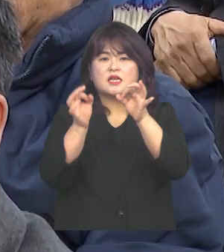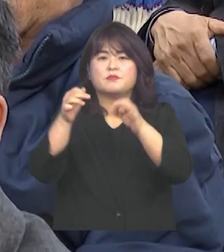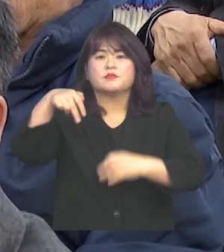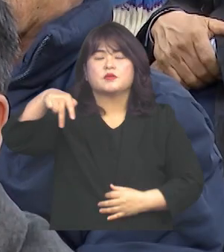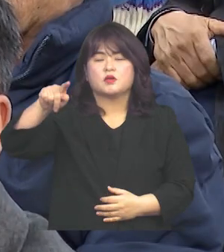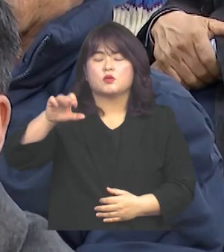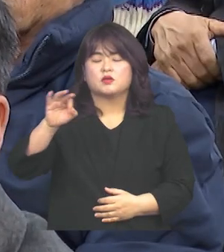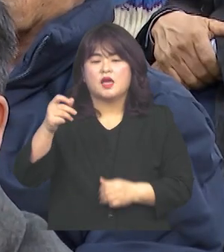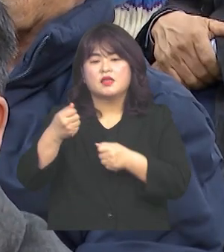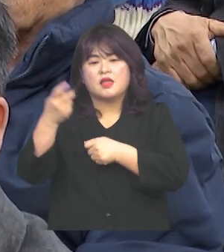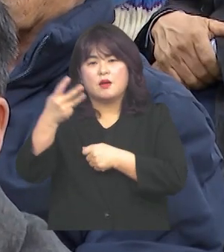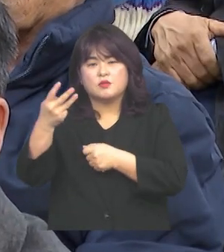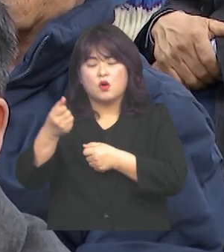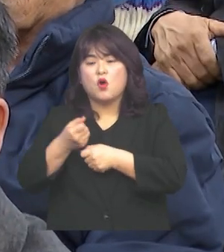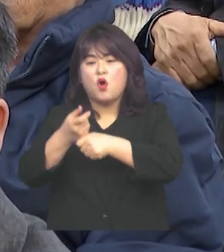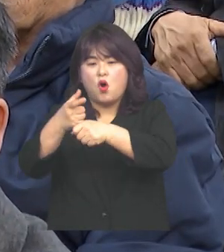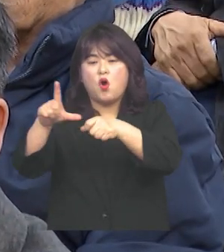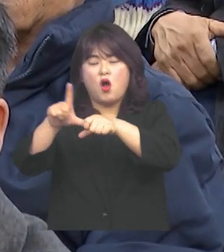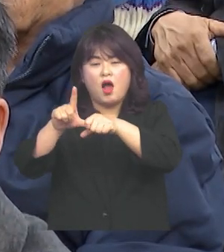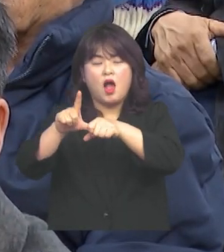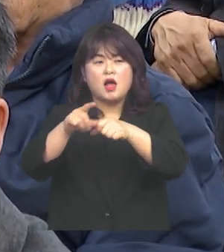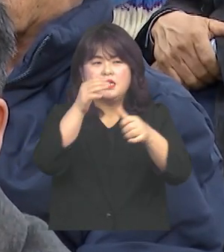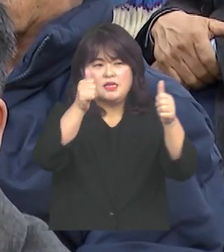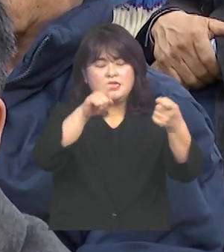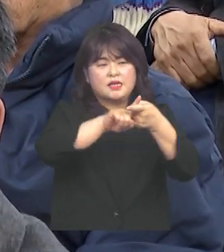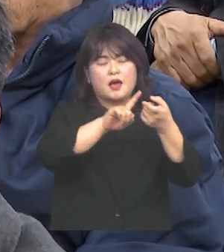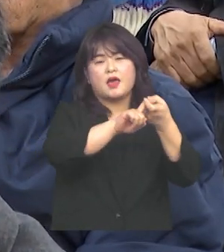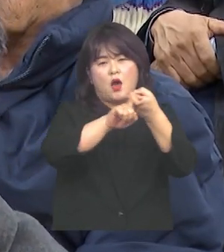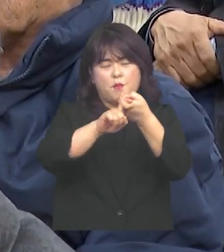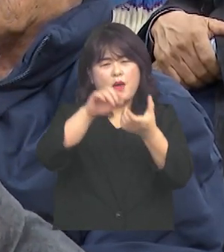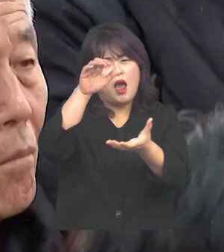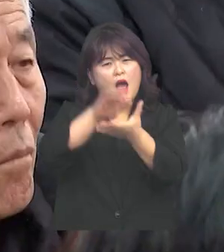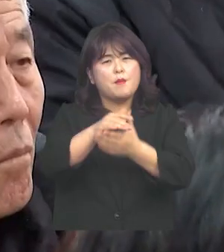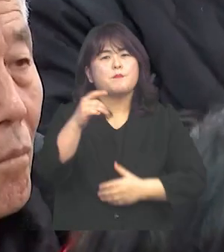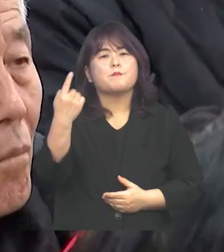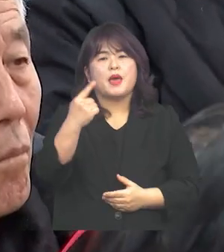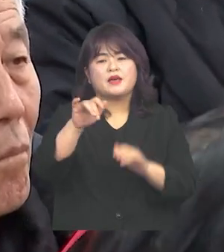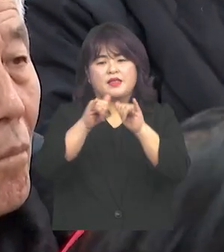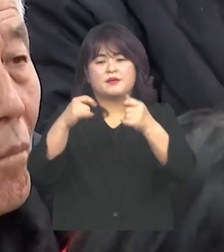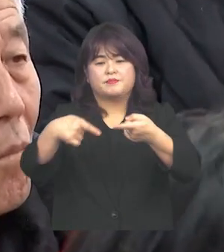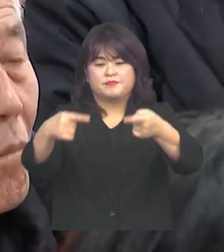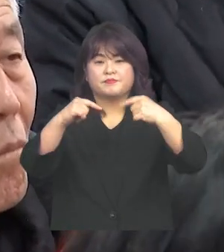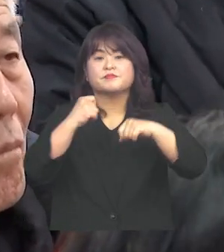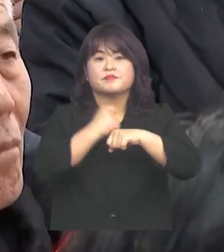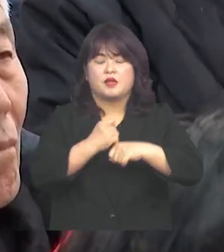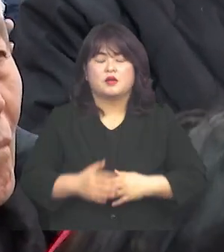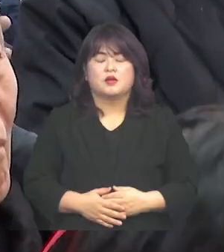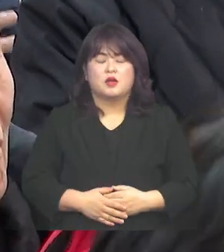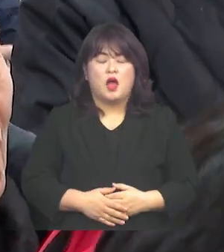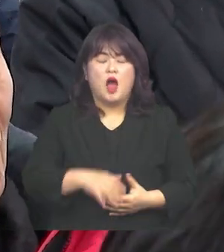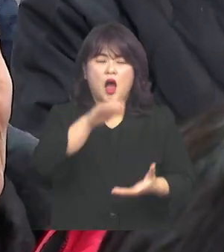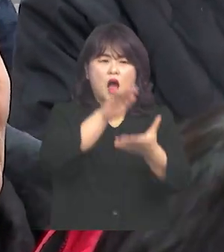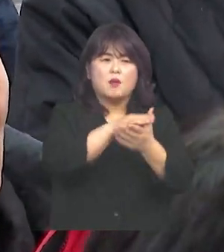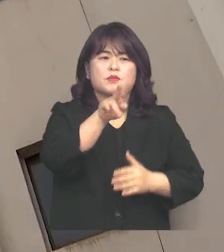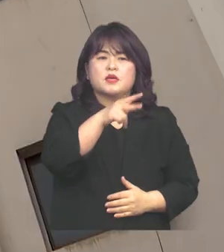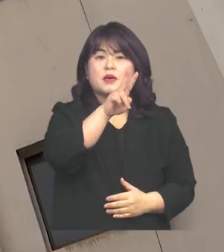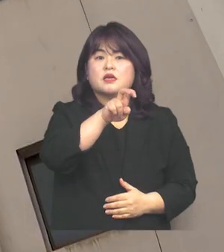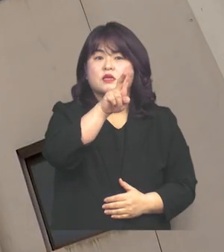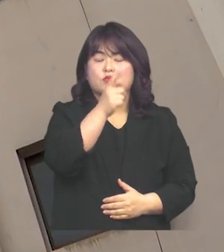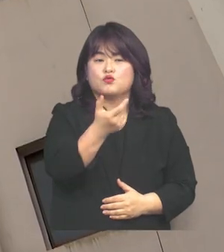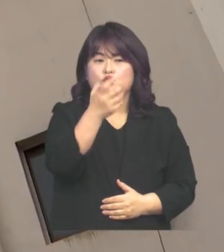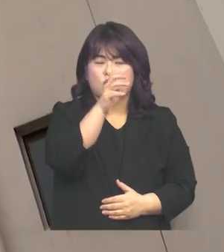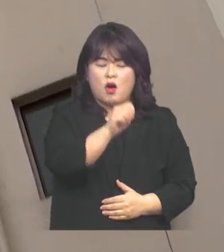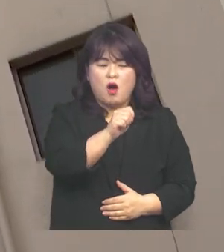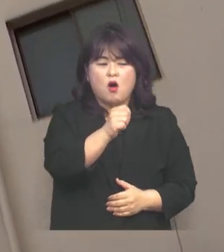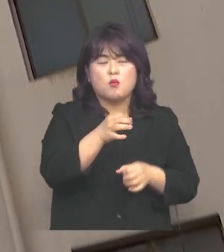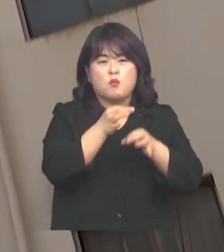삼천리 전무이사, 원산 백안면 이장협의회와 주민 등 100여 명이 참석했습니다. 시는 총 사업비 226억 원을